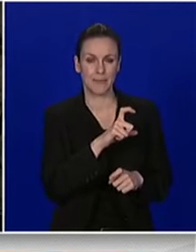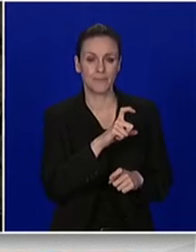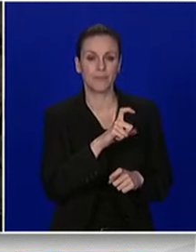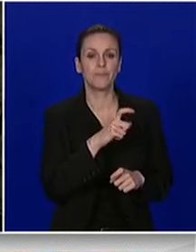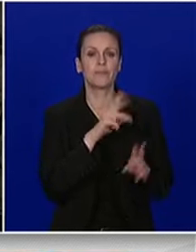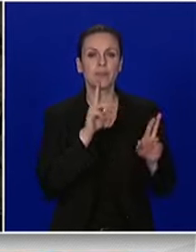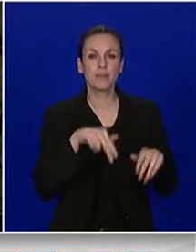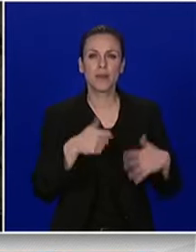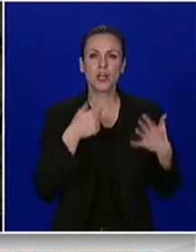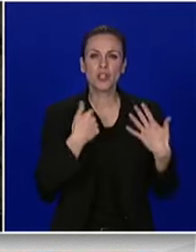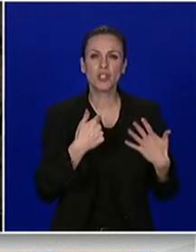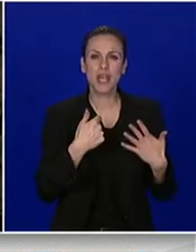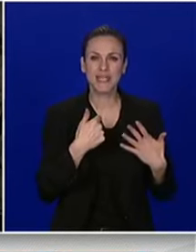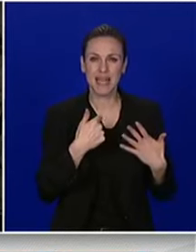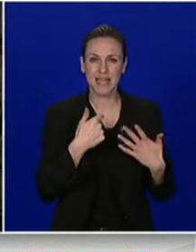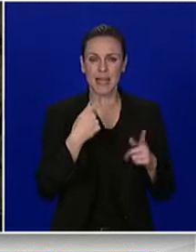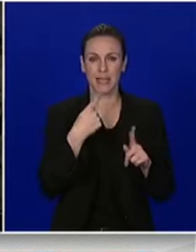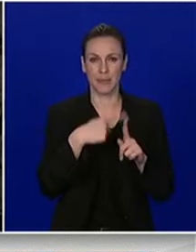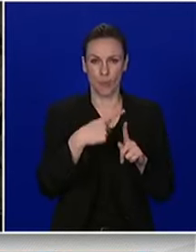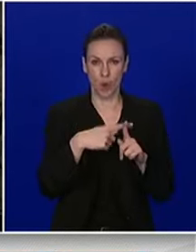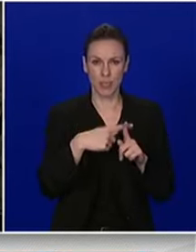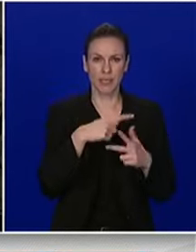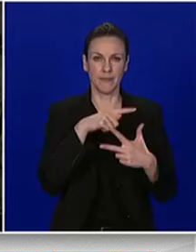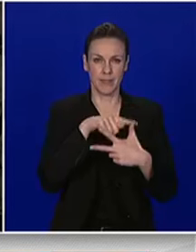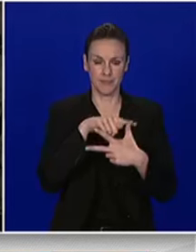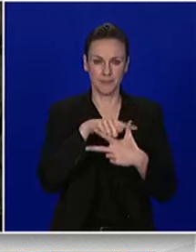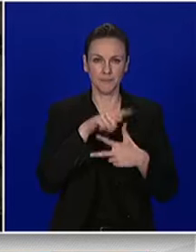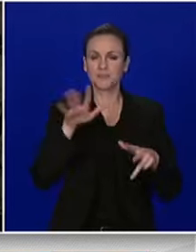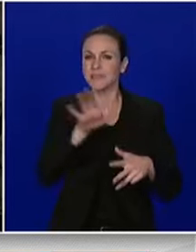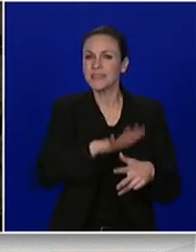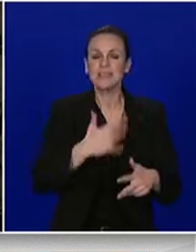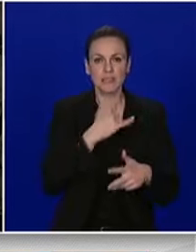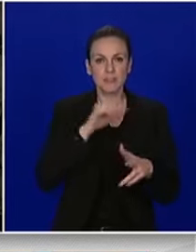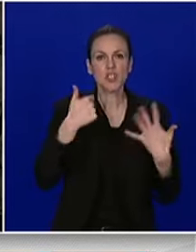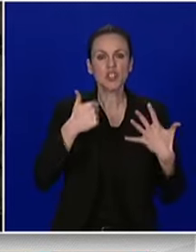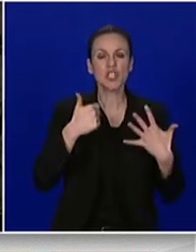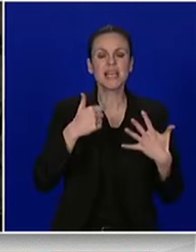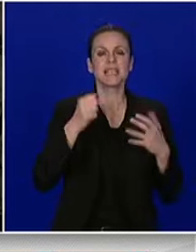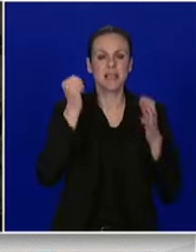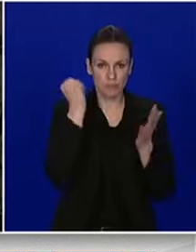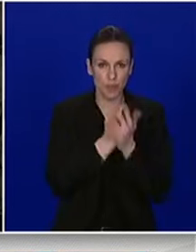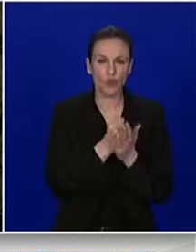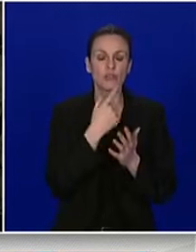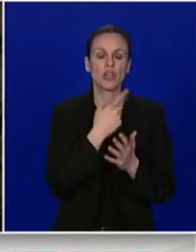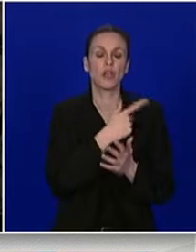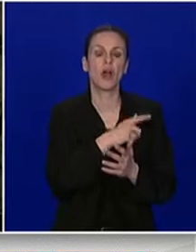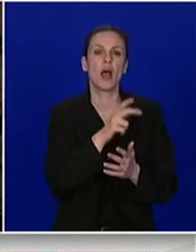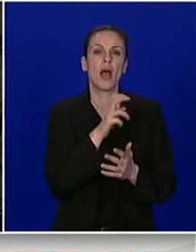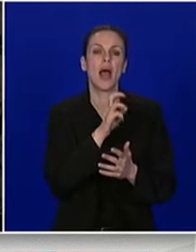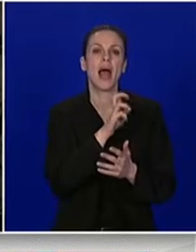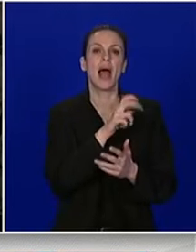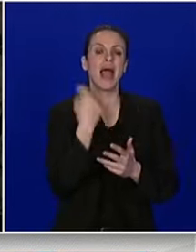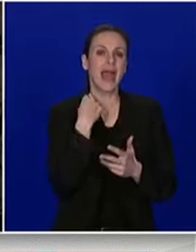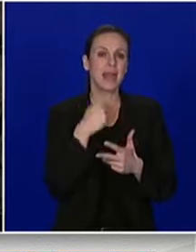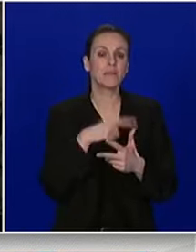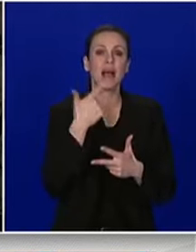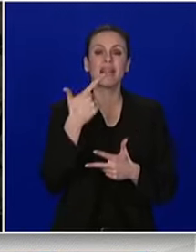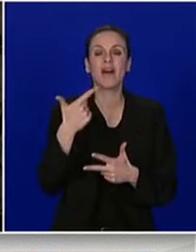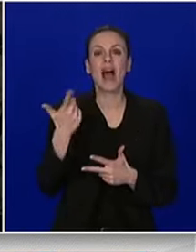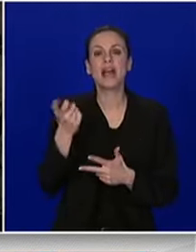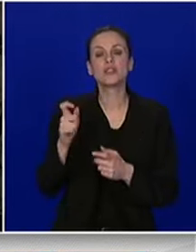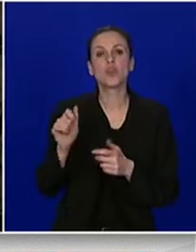imamo 60 pozitivnih UK sojeva iz cijele Hrvatske, imamo 2 soja iz New Yorka